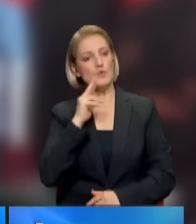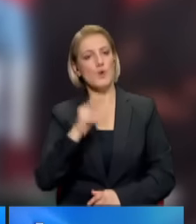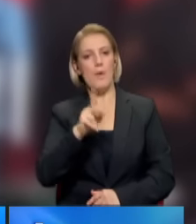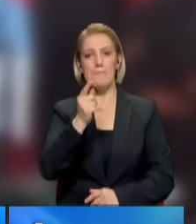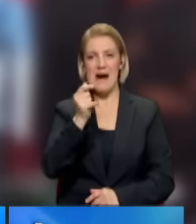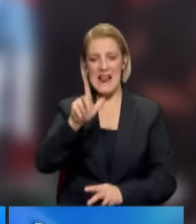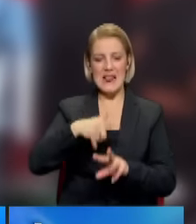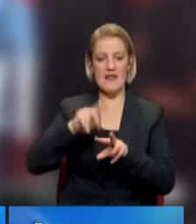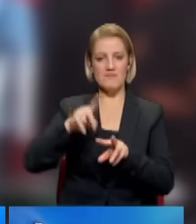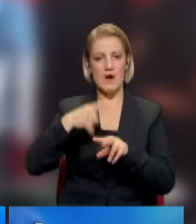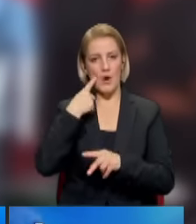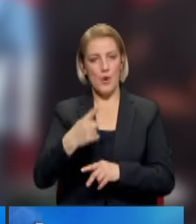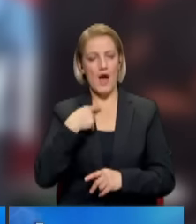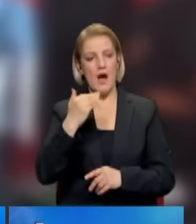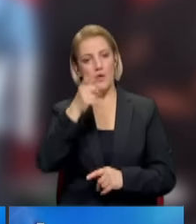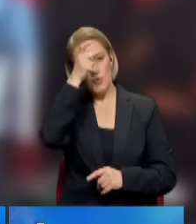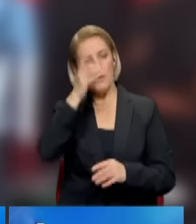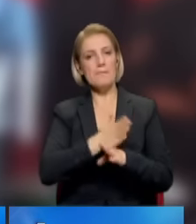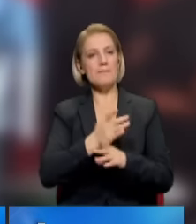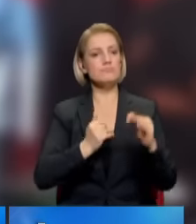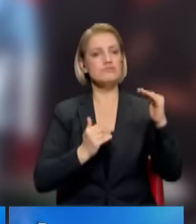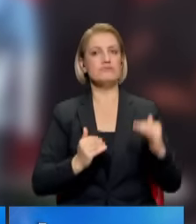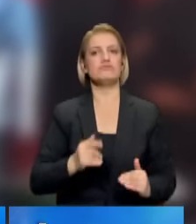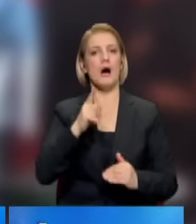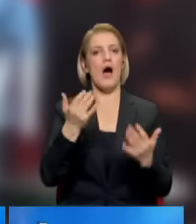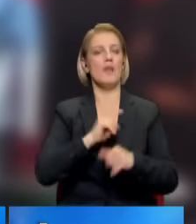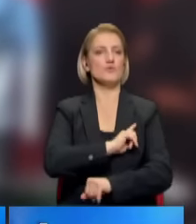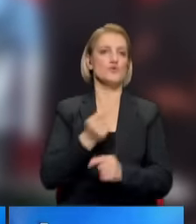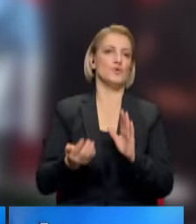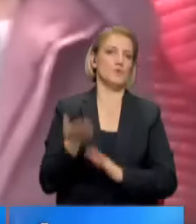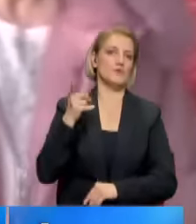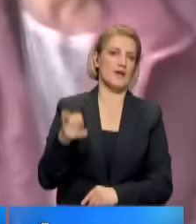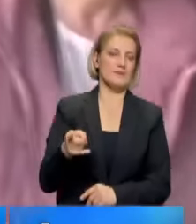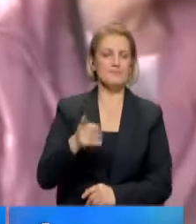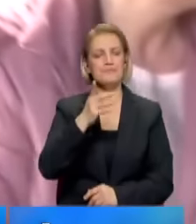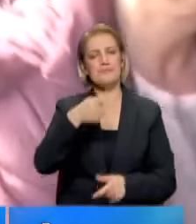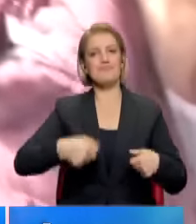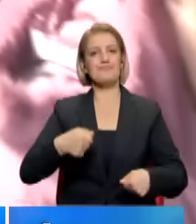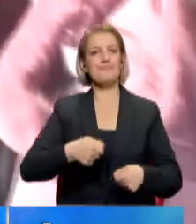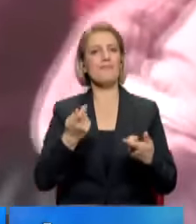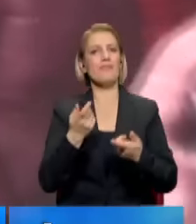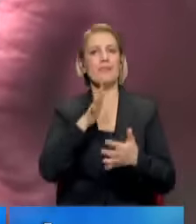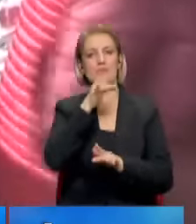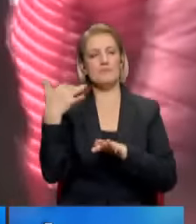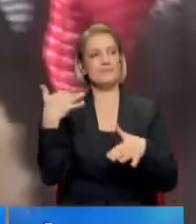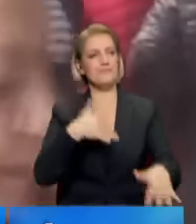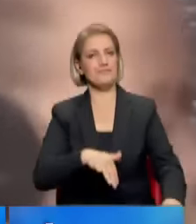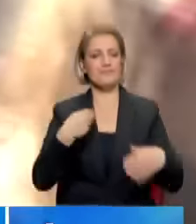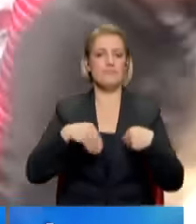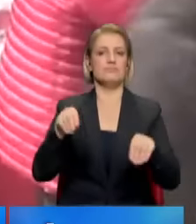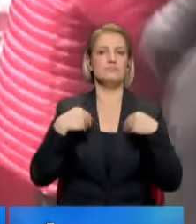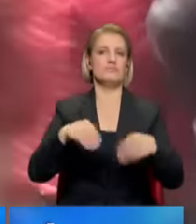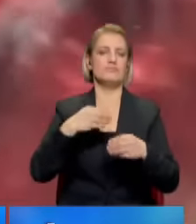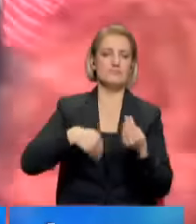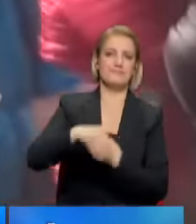birimlerine karşılaştığımızda bayağı bir aşağıda kalıyor bizim ürünlerimiz. O yüzden alım müşteri onların yüksek. Pazarcı işlerini Bulgaristan'dan gelenlere